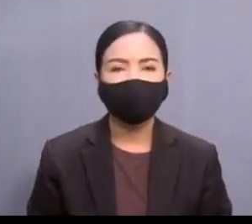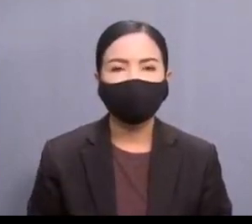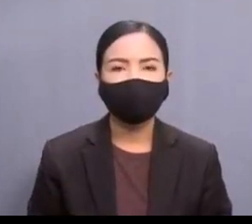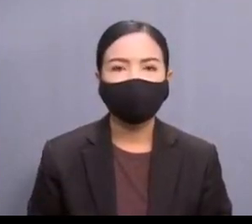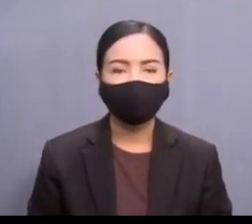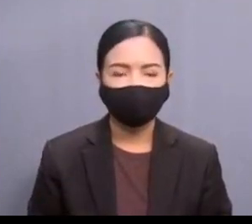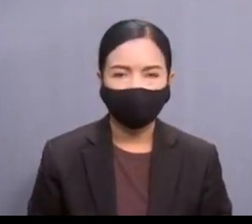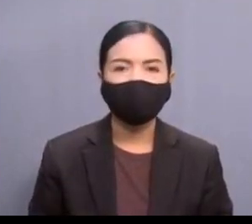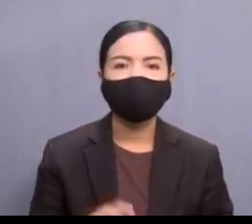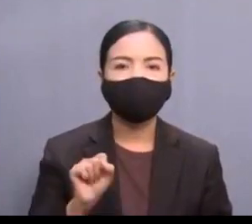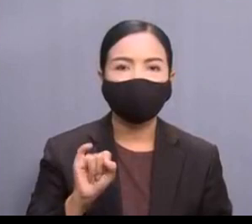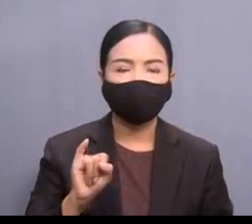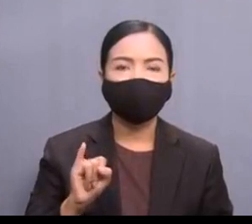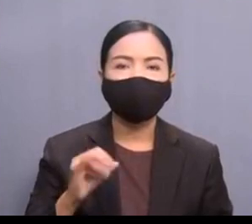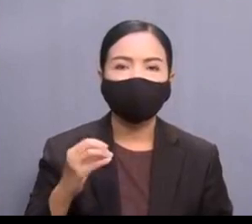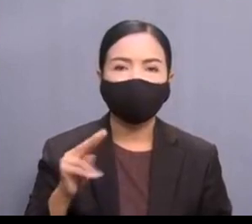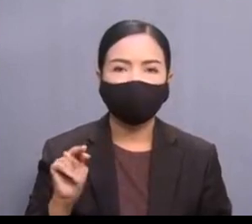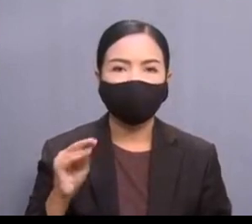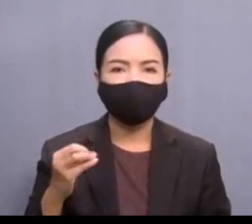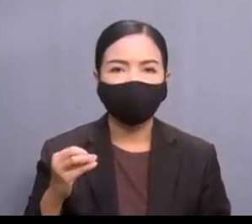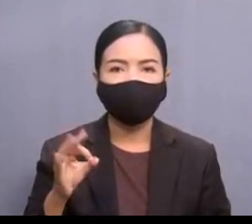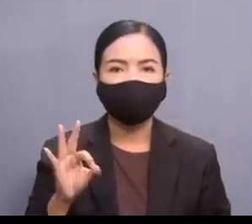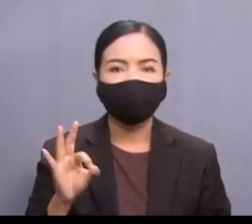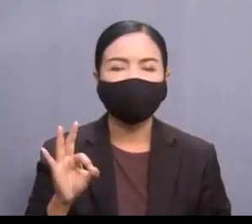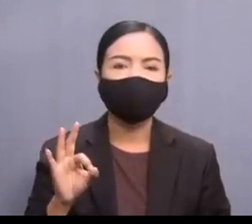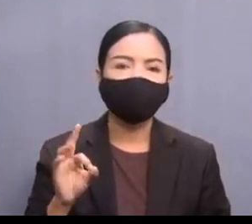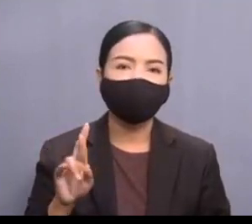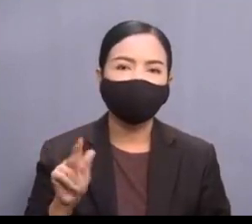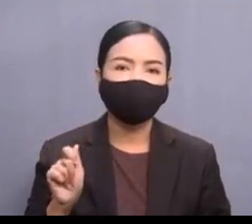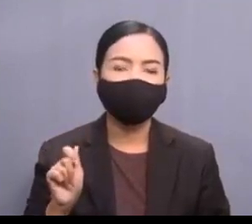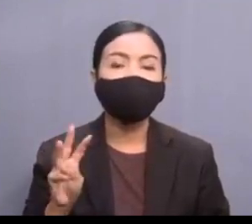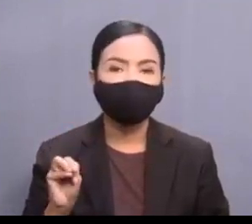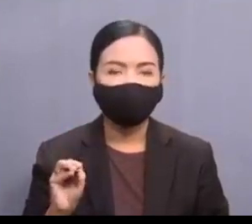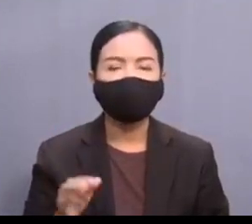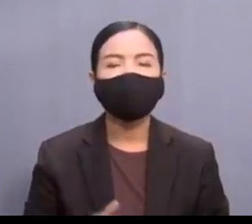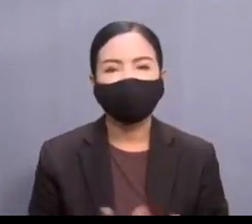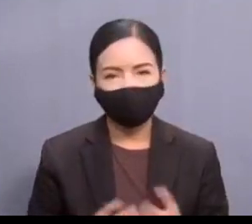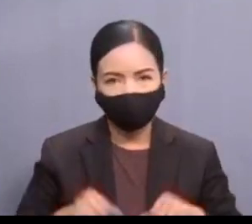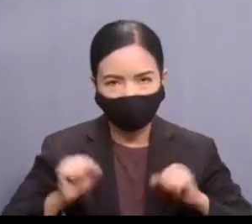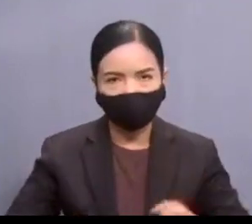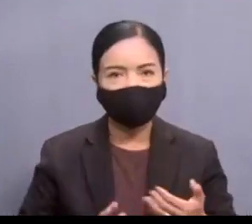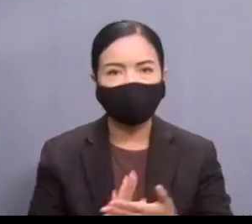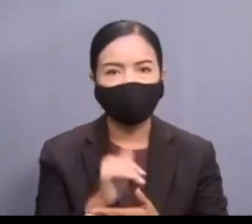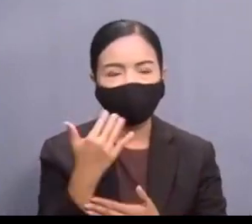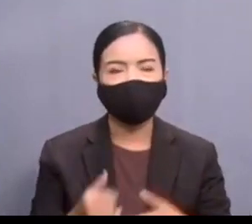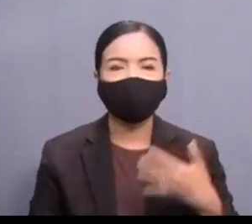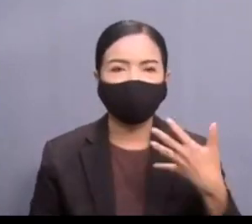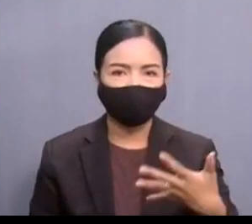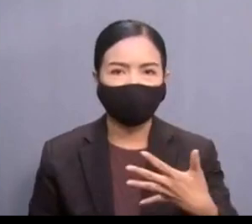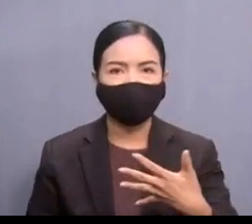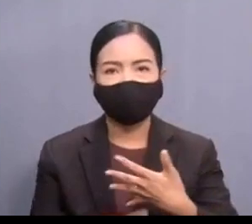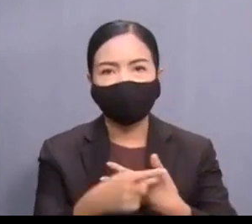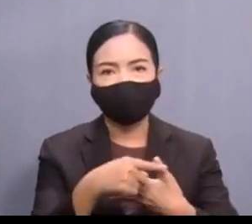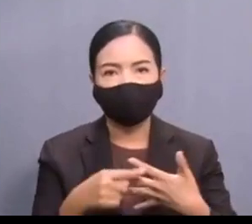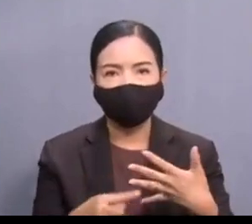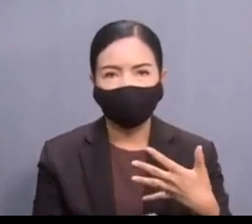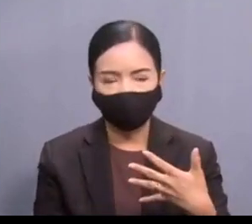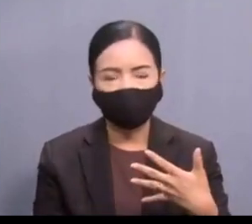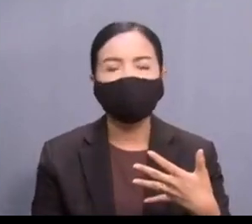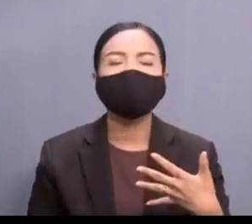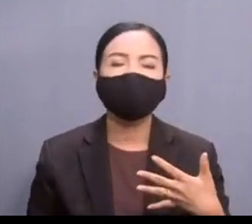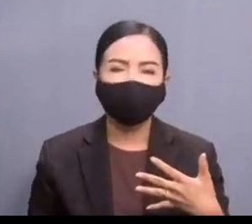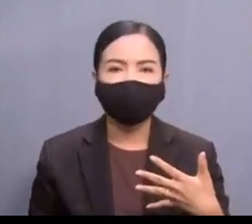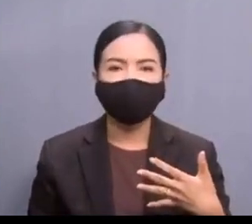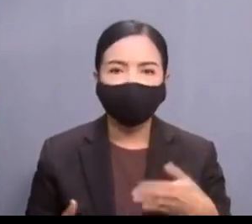ฟาร์มนะครับก็ตอนนี้ที่ได้รับอนุมัติจากคะแล้วก็คือ 5ยี่ห้อแล้วนะครับแต่ว่าขั้นตอน